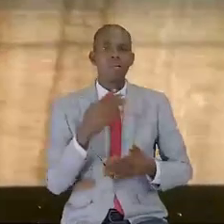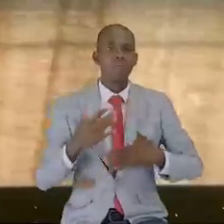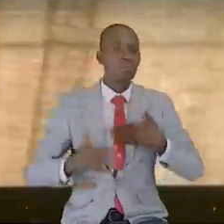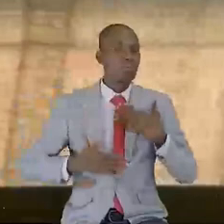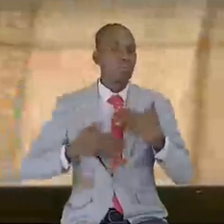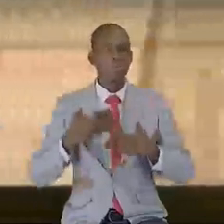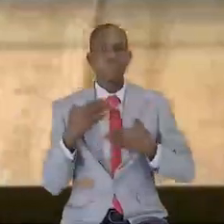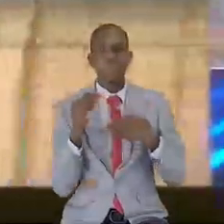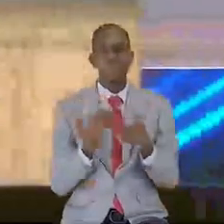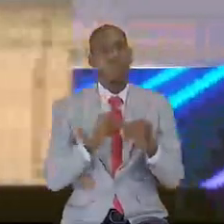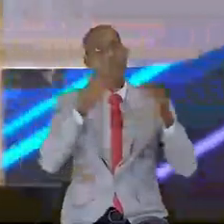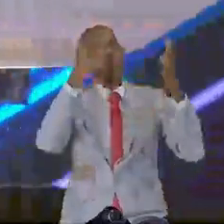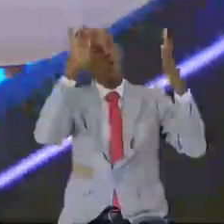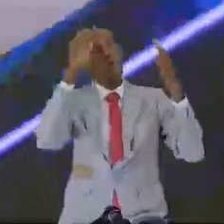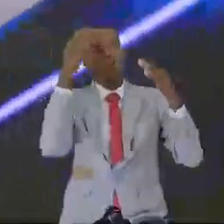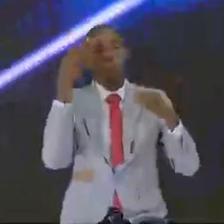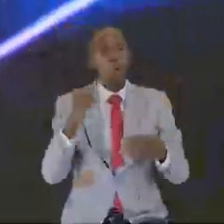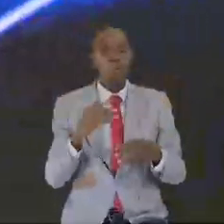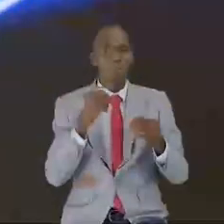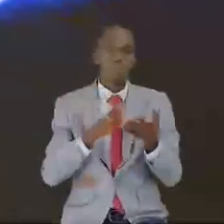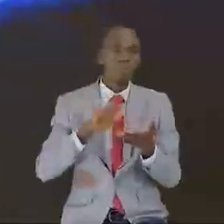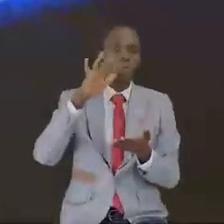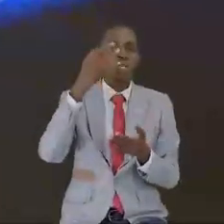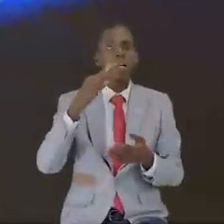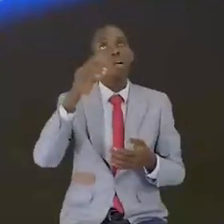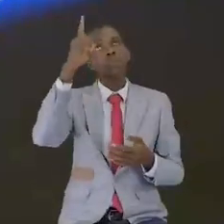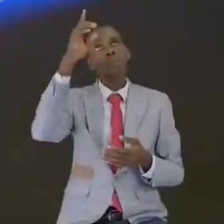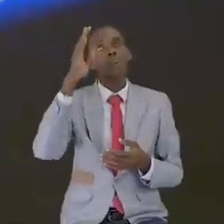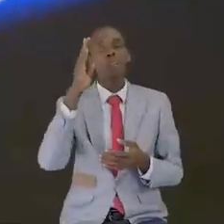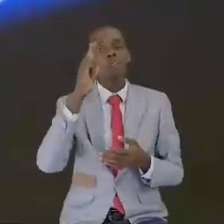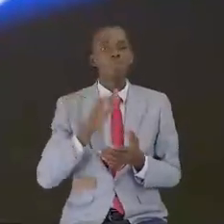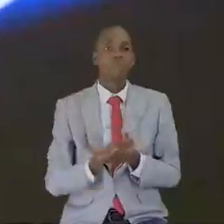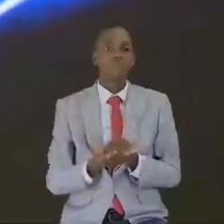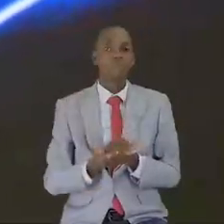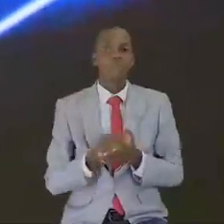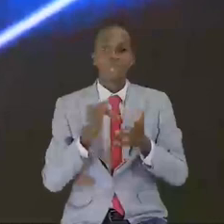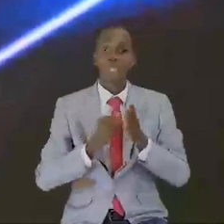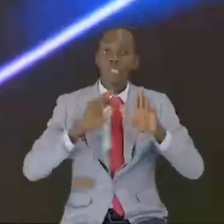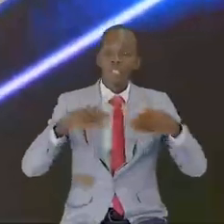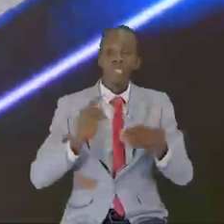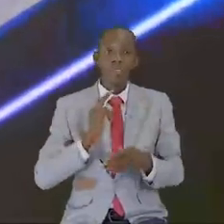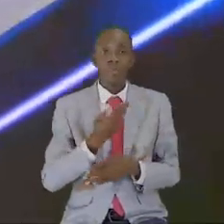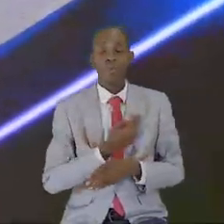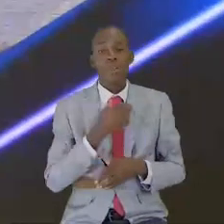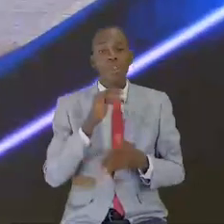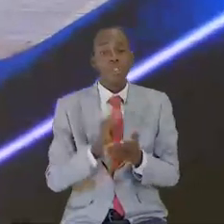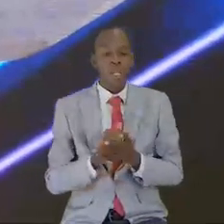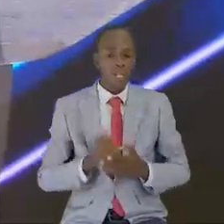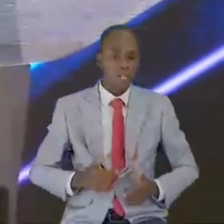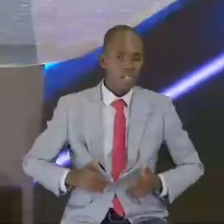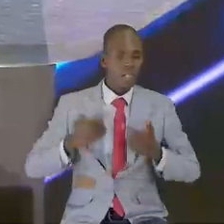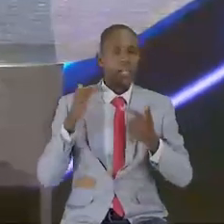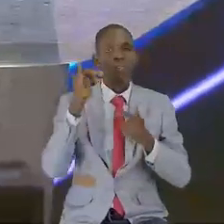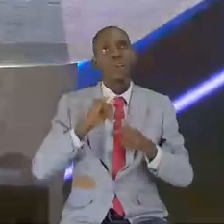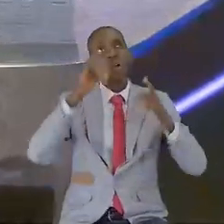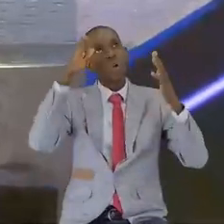nous glorifions dans l'espérance de la gloire de Dieu. Il nous donne une espérance vivante maintenant. Nous